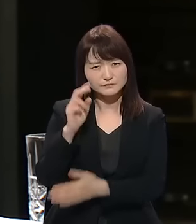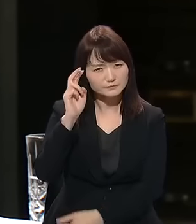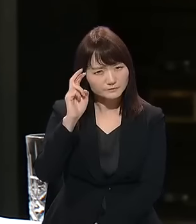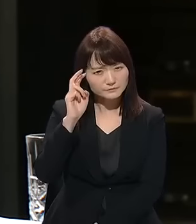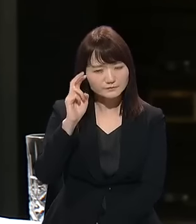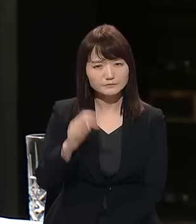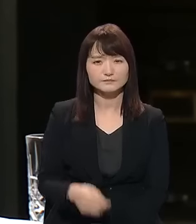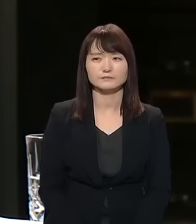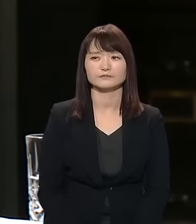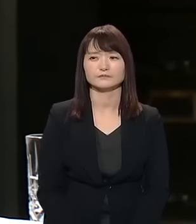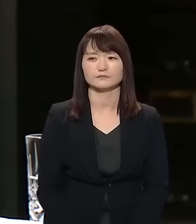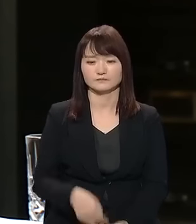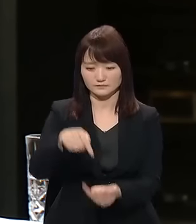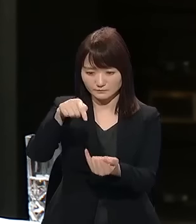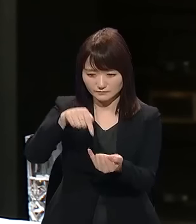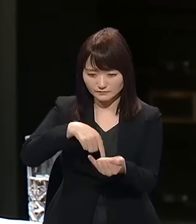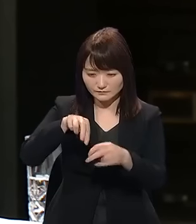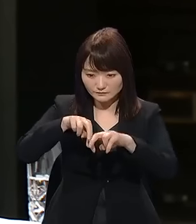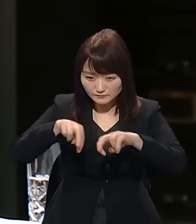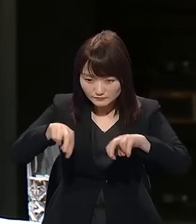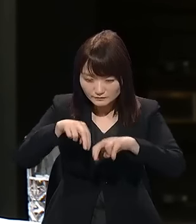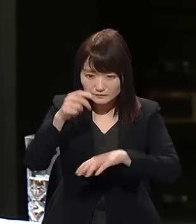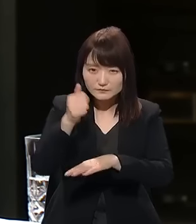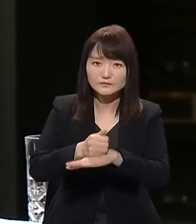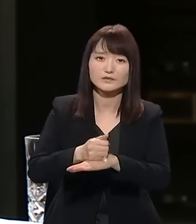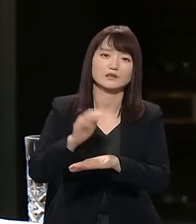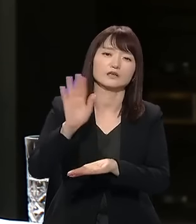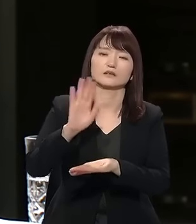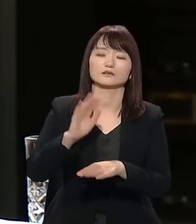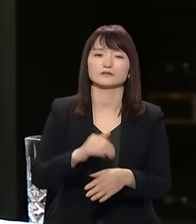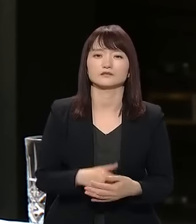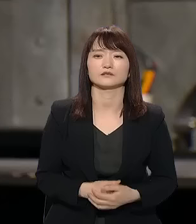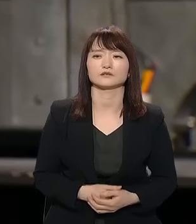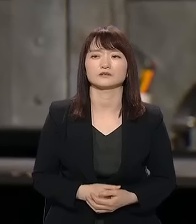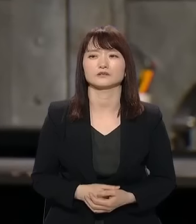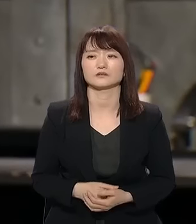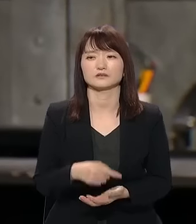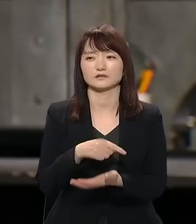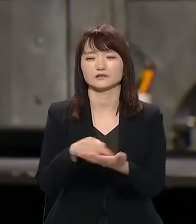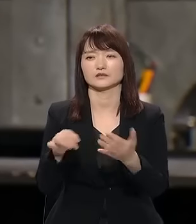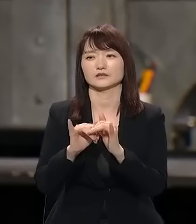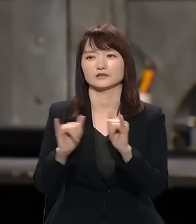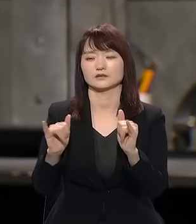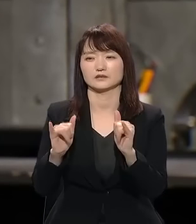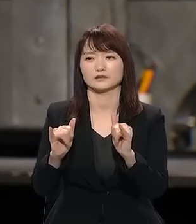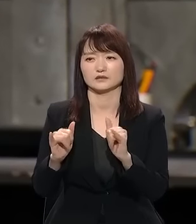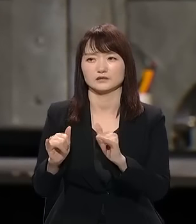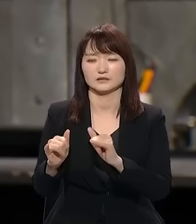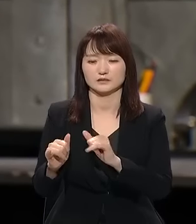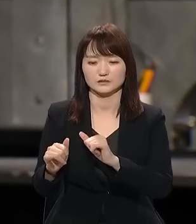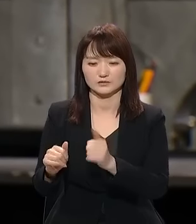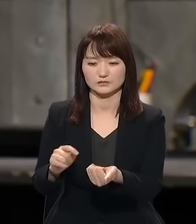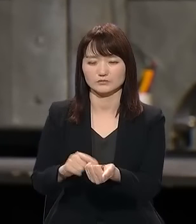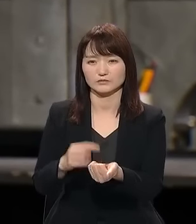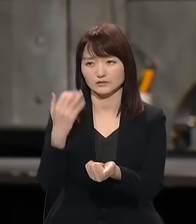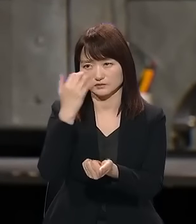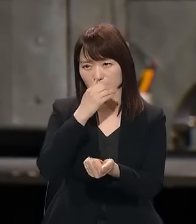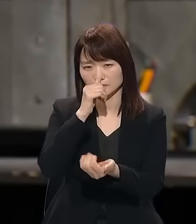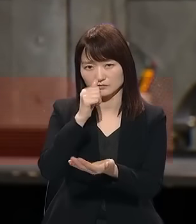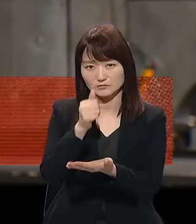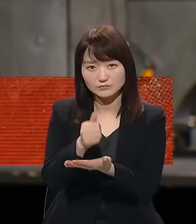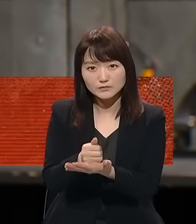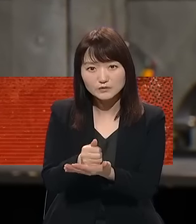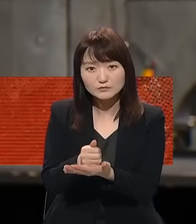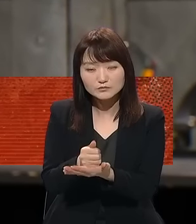했는데 부검을 해봤더니 그게 아니었습니다 맞습니다 피해자 시신에서 성범죄의 흔적을 발견할